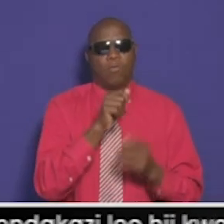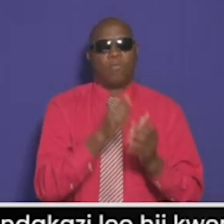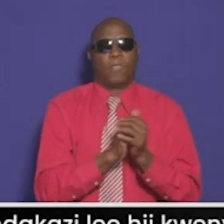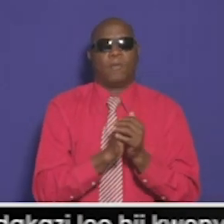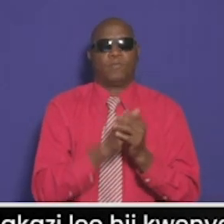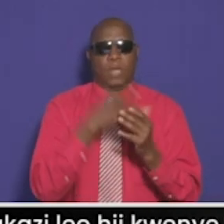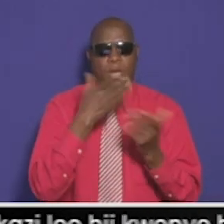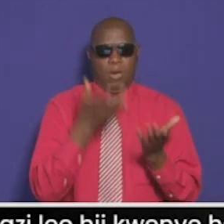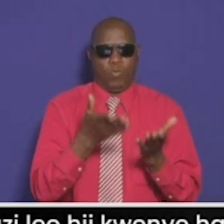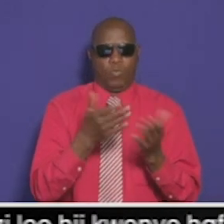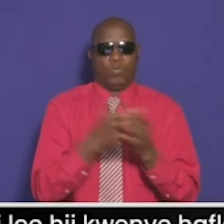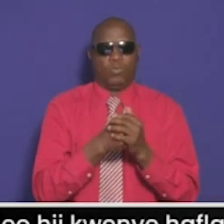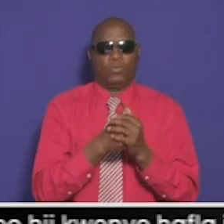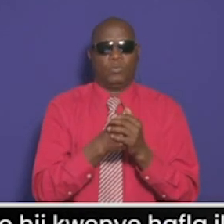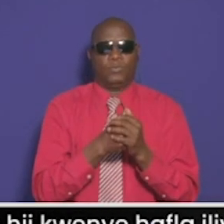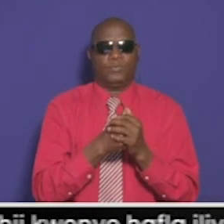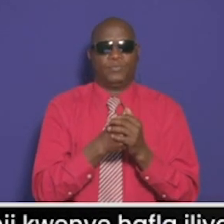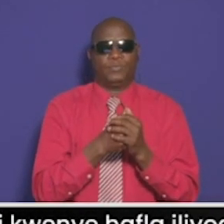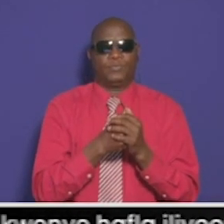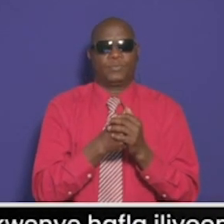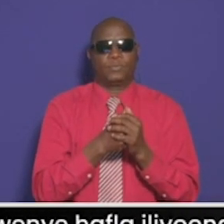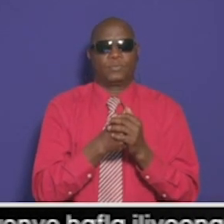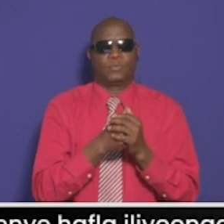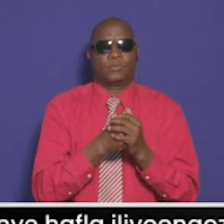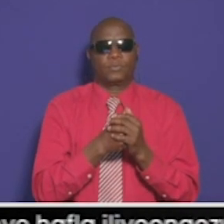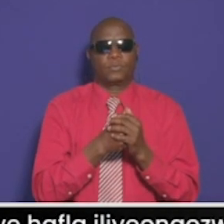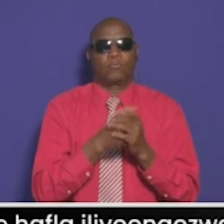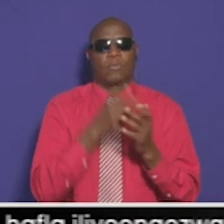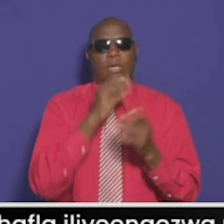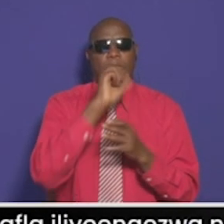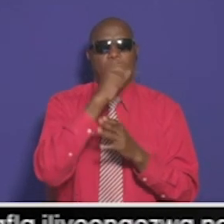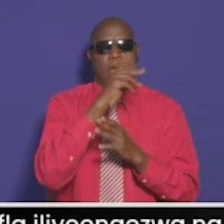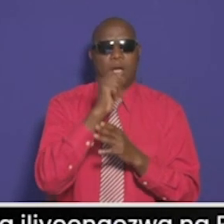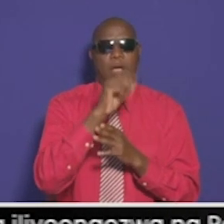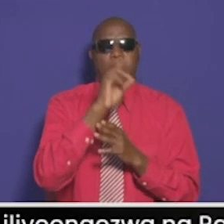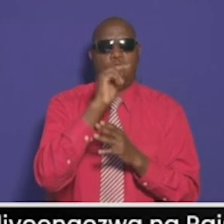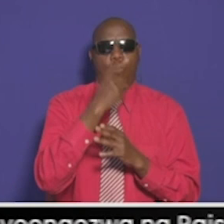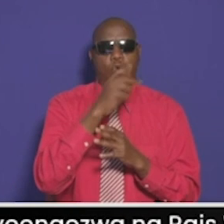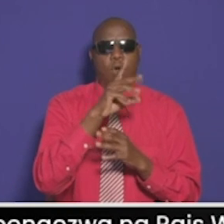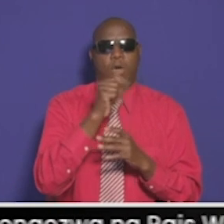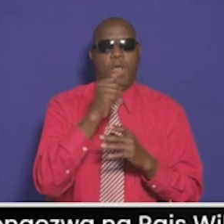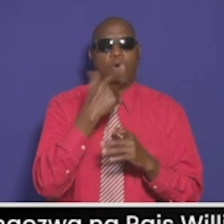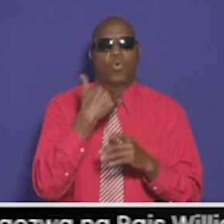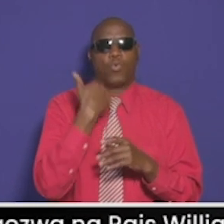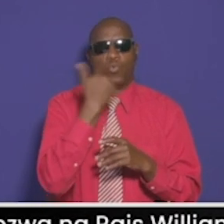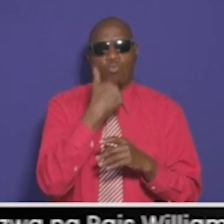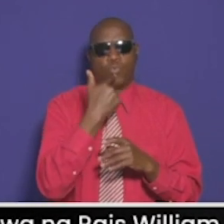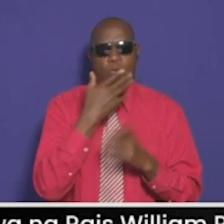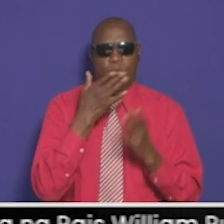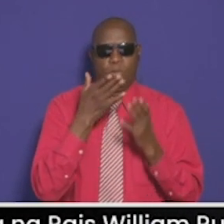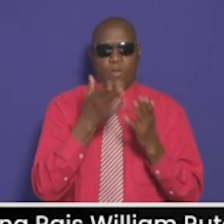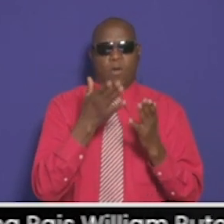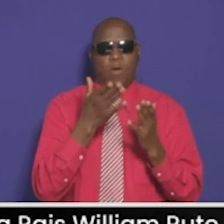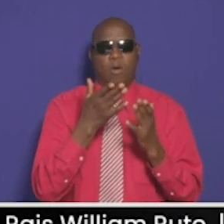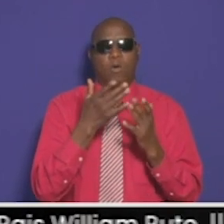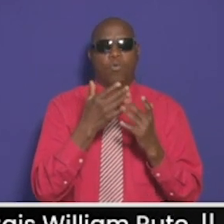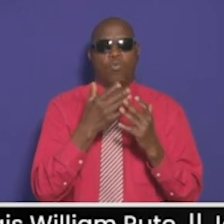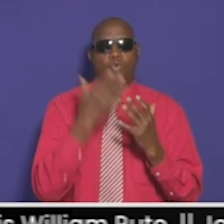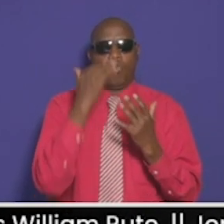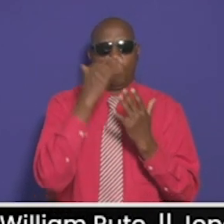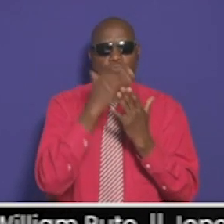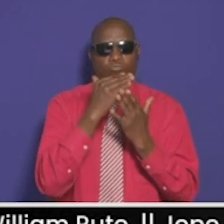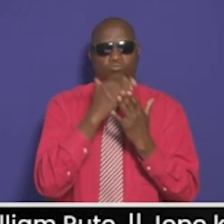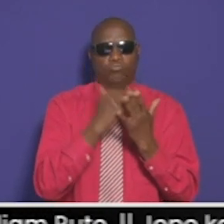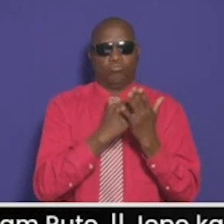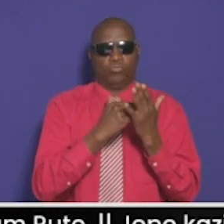Huenda sasa baadhi ya wahasiriwa wa kisa cha Shakahola wakakabidhiwa na mashtaka ya mauaji, kuua